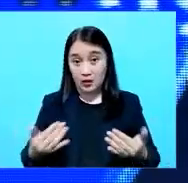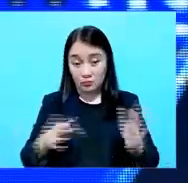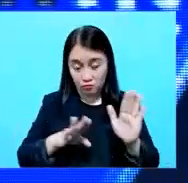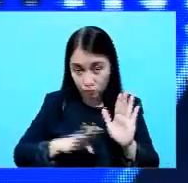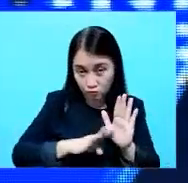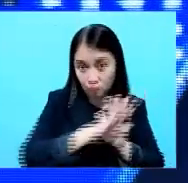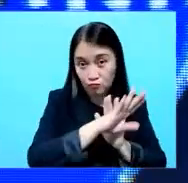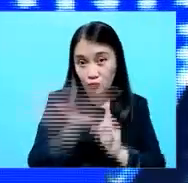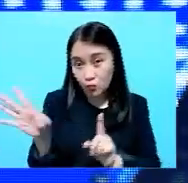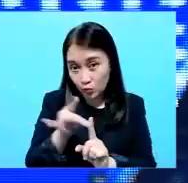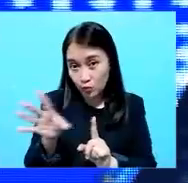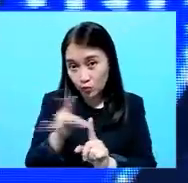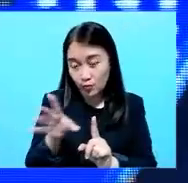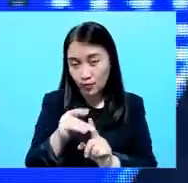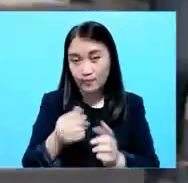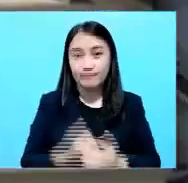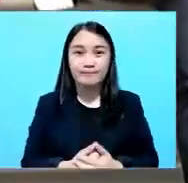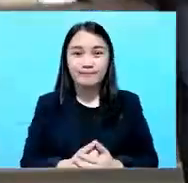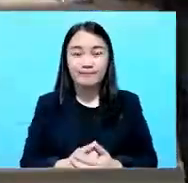ang balitang yan, si Marian Enriquez.